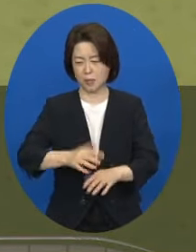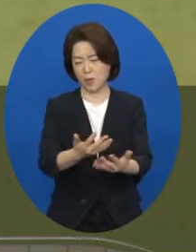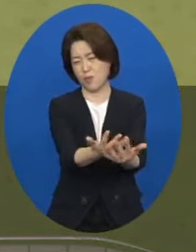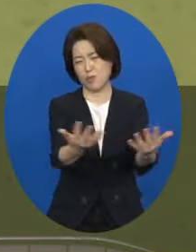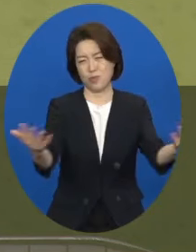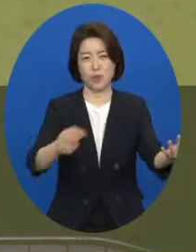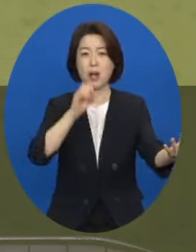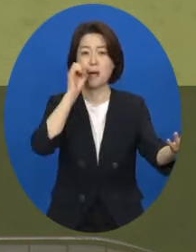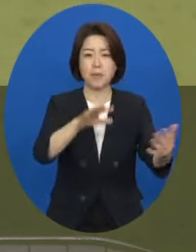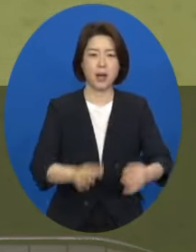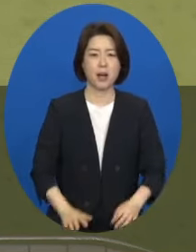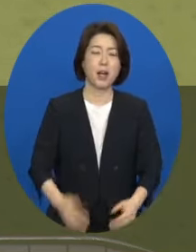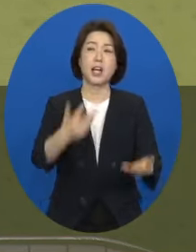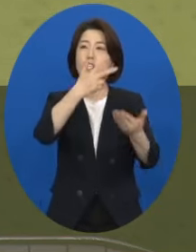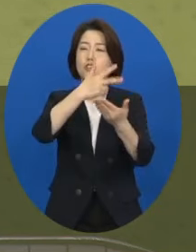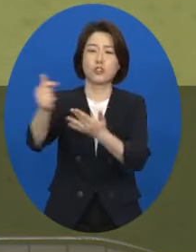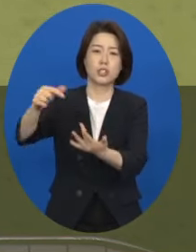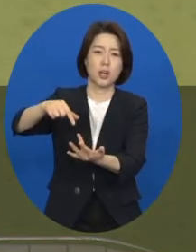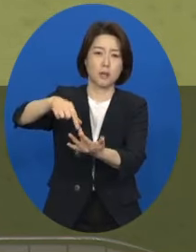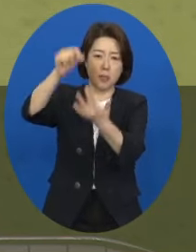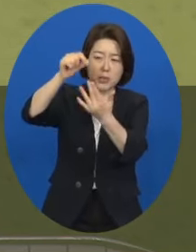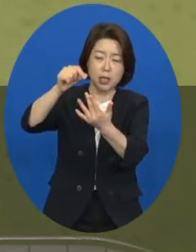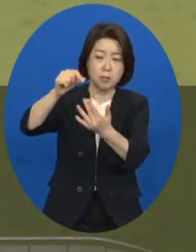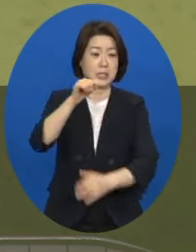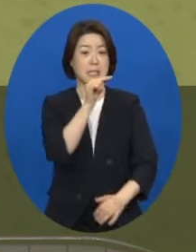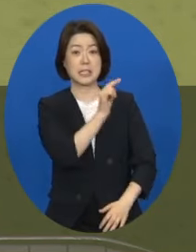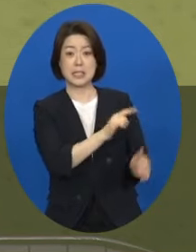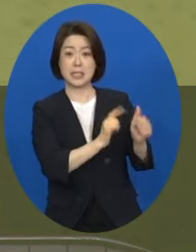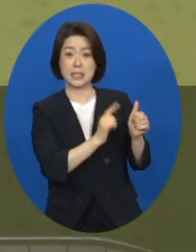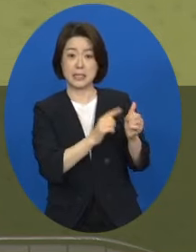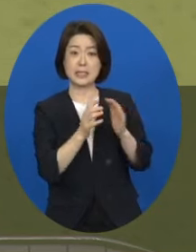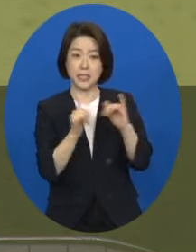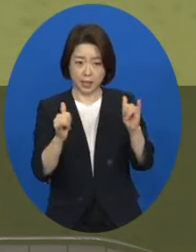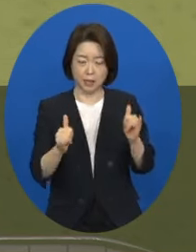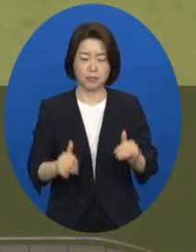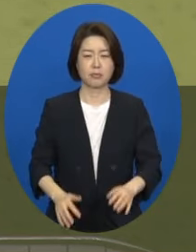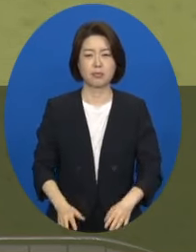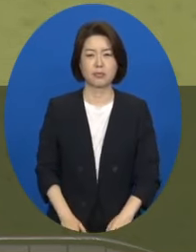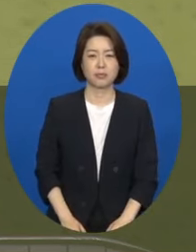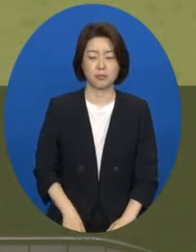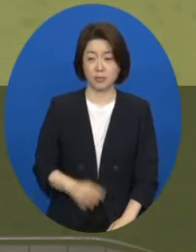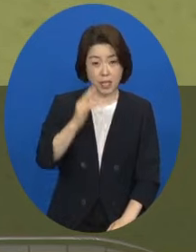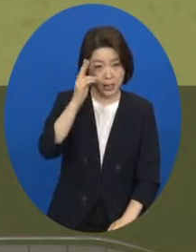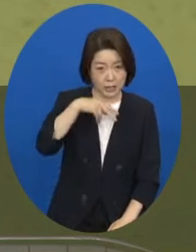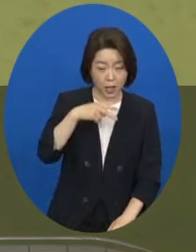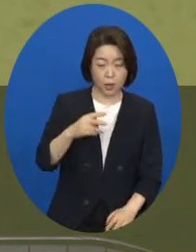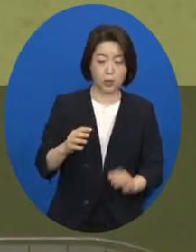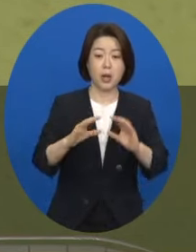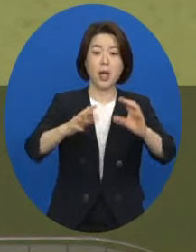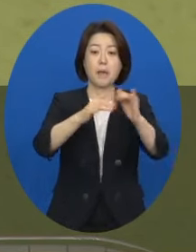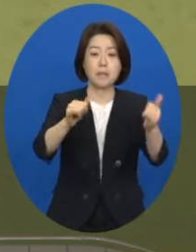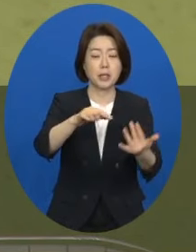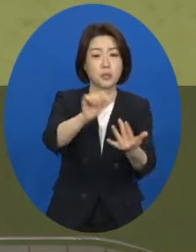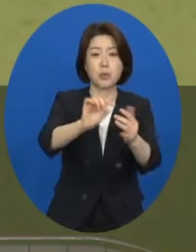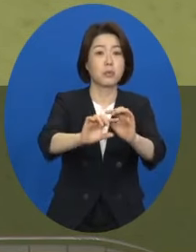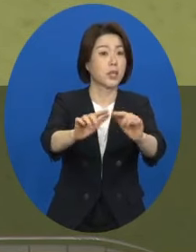말하였다. 주님께서 뽑으신 이 사람. 여러분 사울은 백성들 뽑은 게 아닙니다.